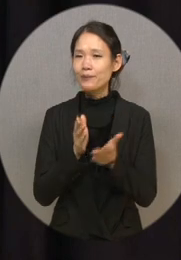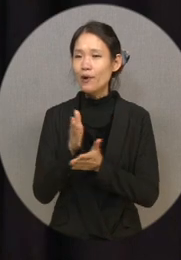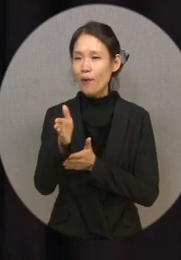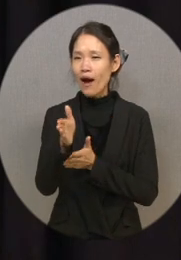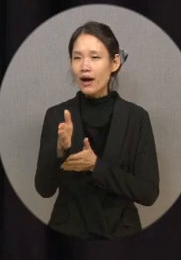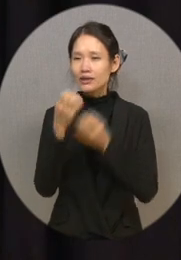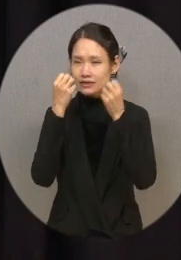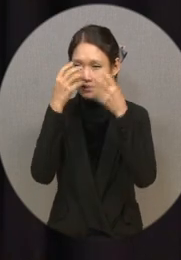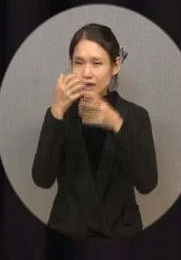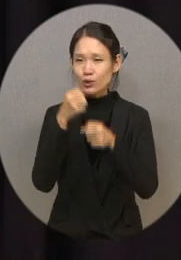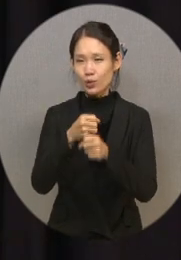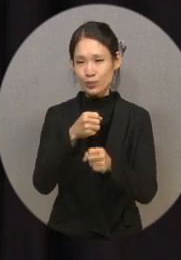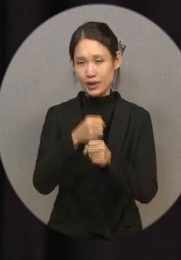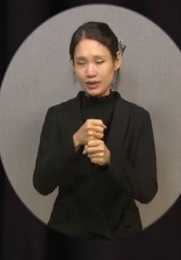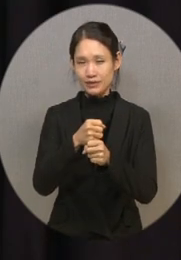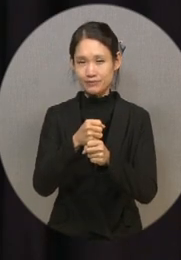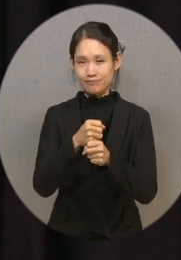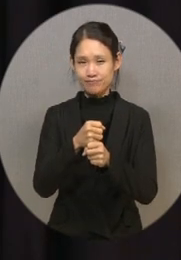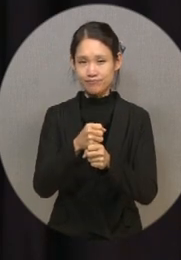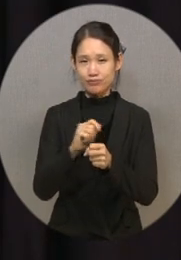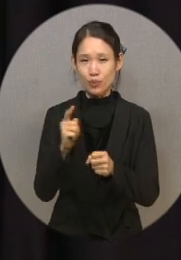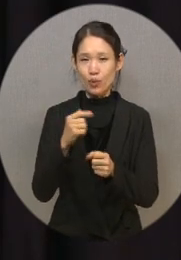만드셨죠. 네. 그게 이제